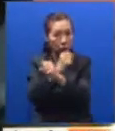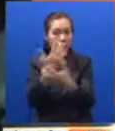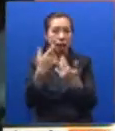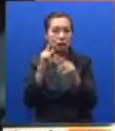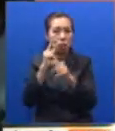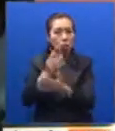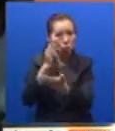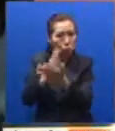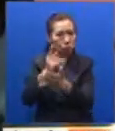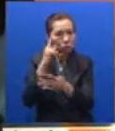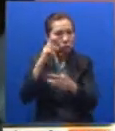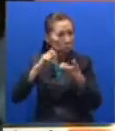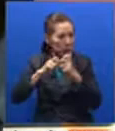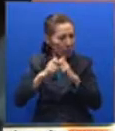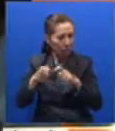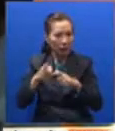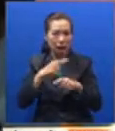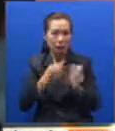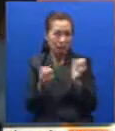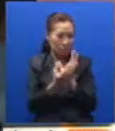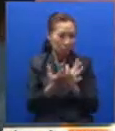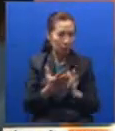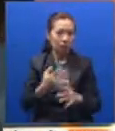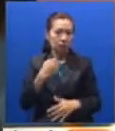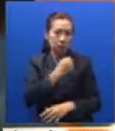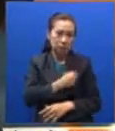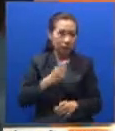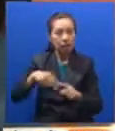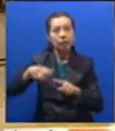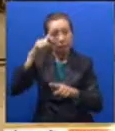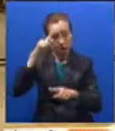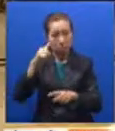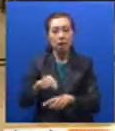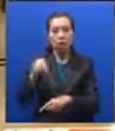ระงับความเสื่อมทรามทางจิตใจหรือสุขภาพของประชาชน